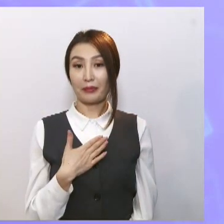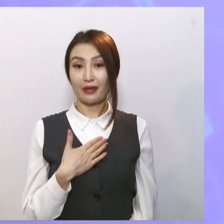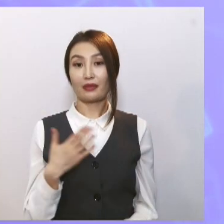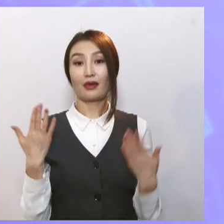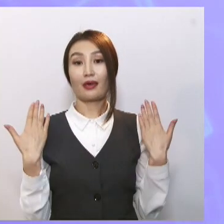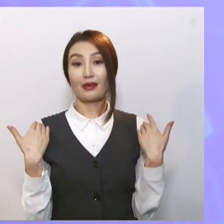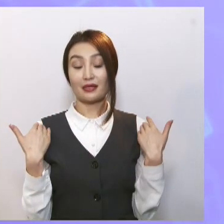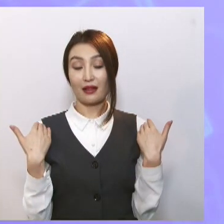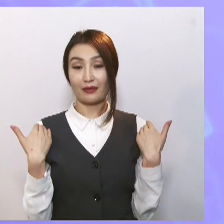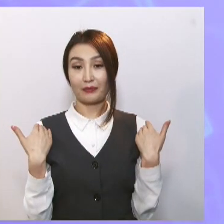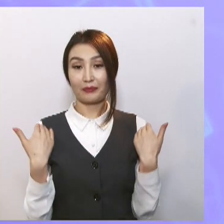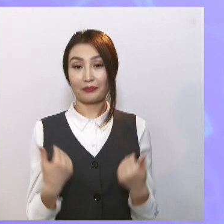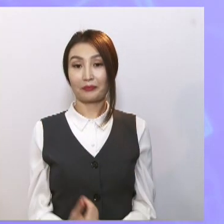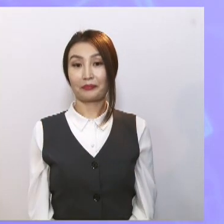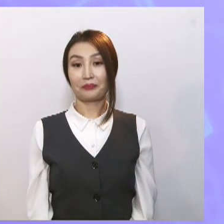эс алып,